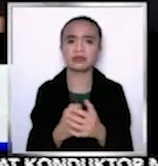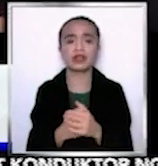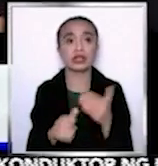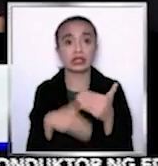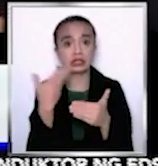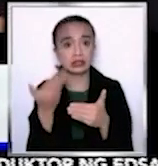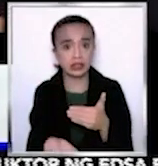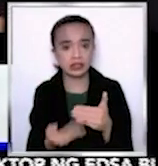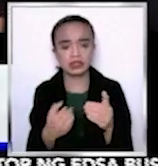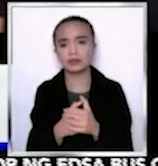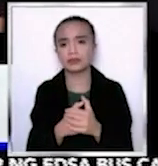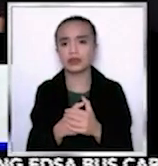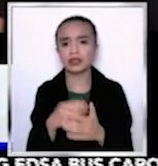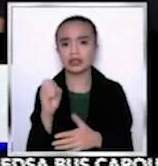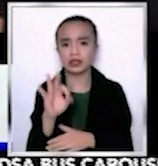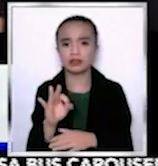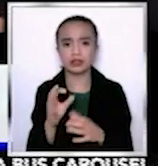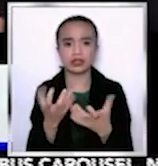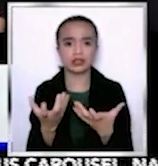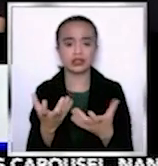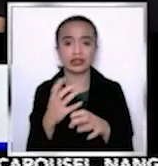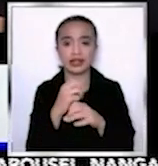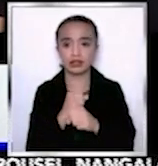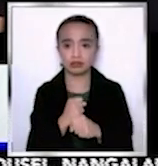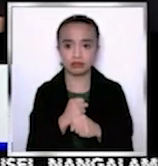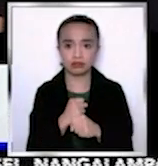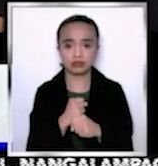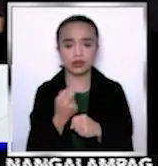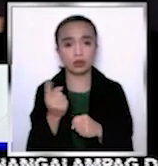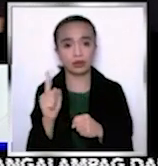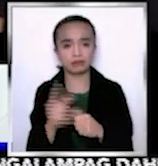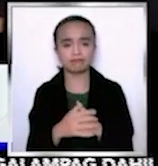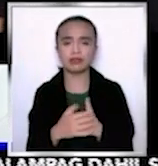gusto namang makakuha nung diretso ng